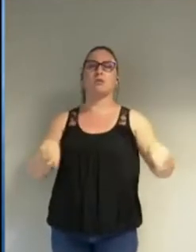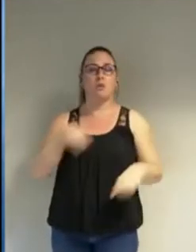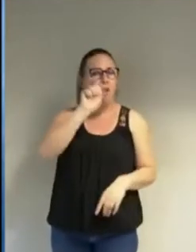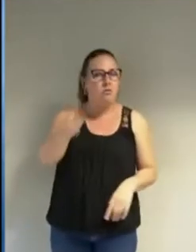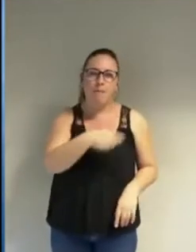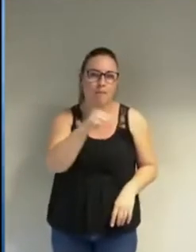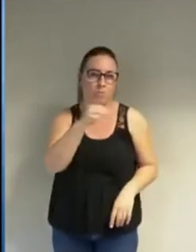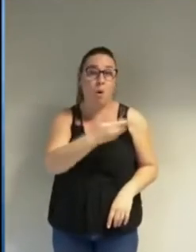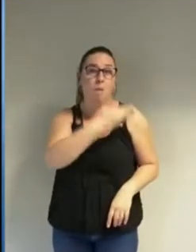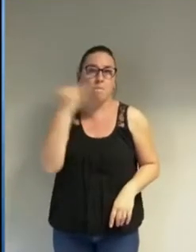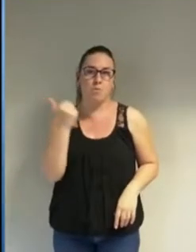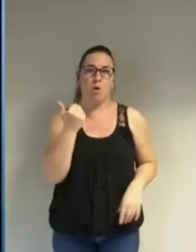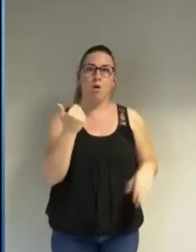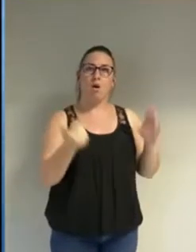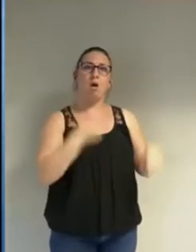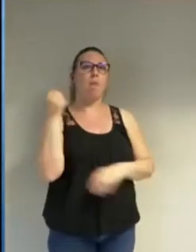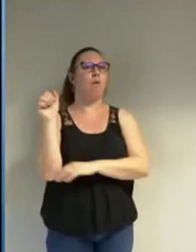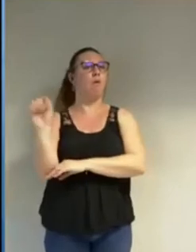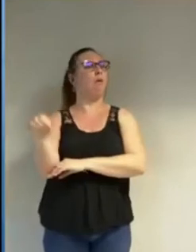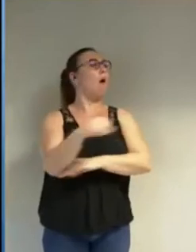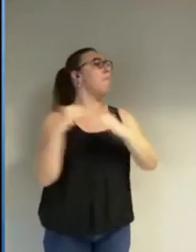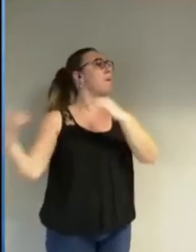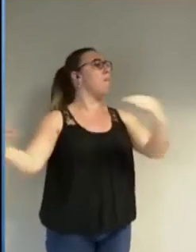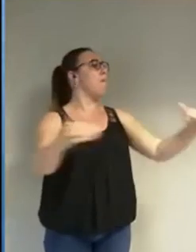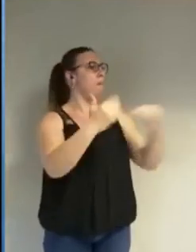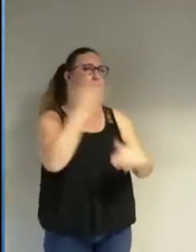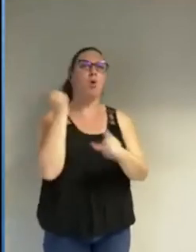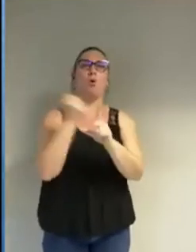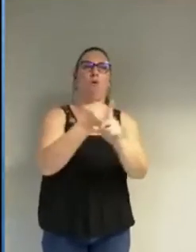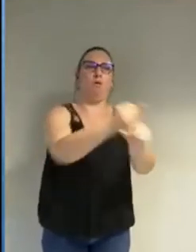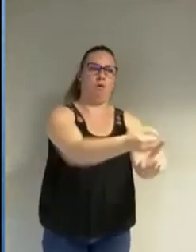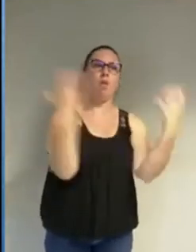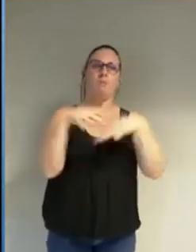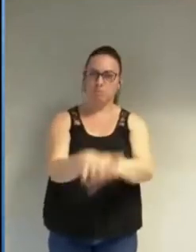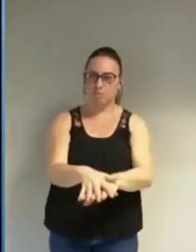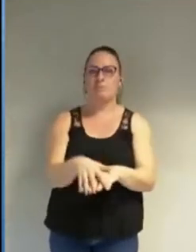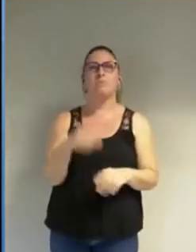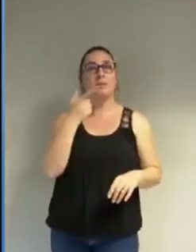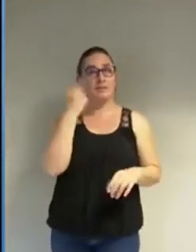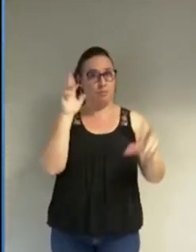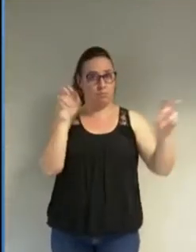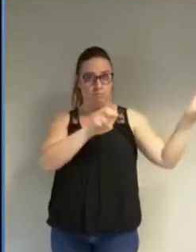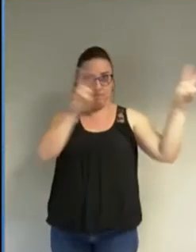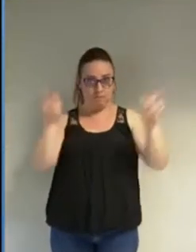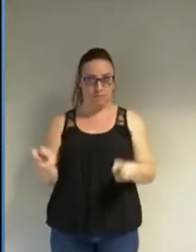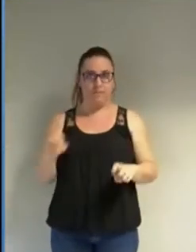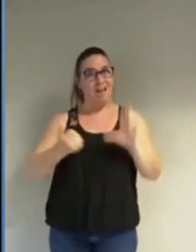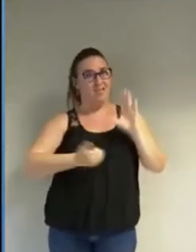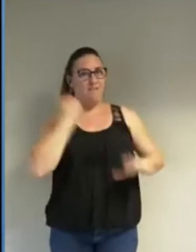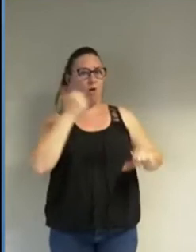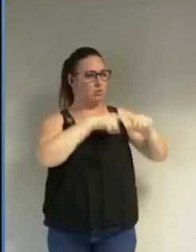pour le droit à l'indifférence je le cite cet angle ré affirmer que nos différences et est une richesse